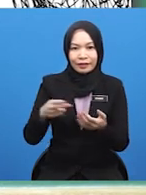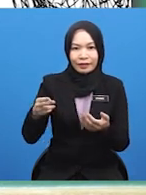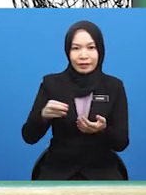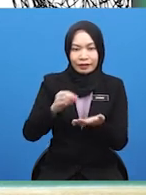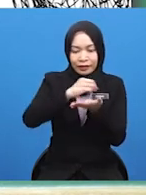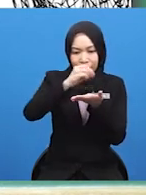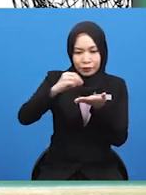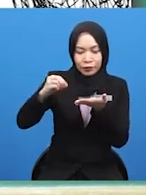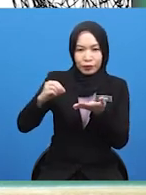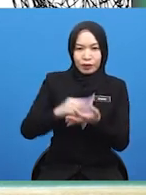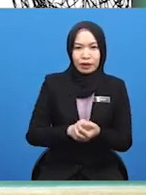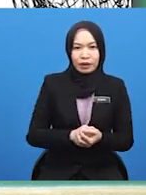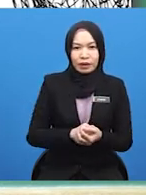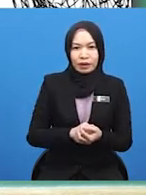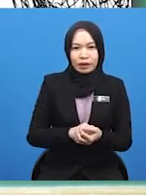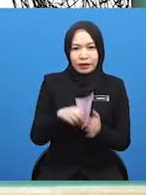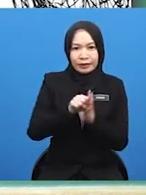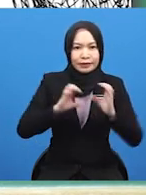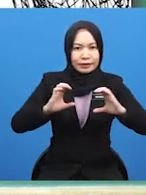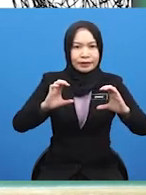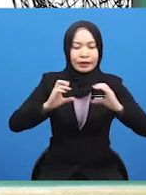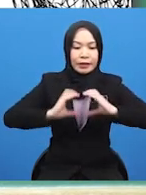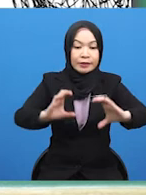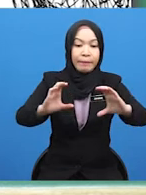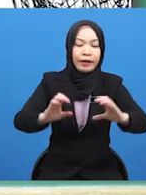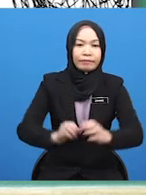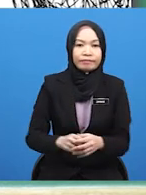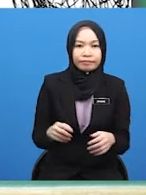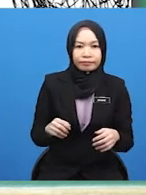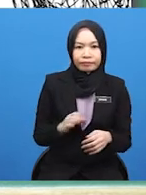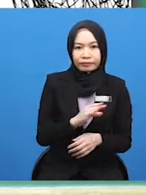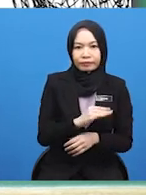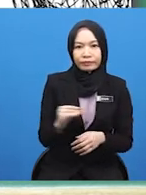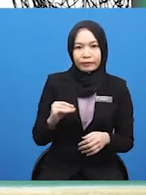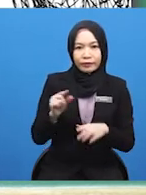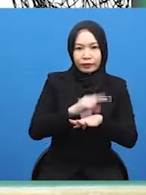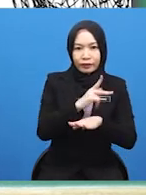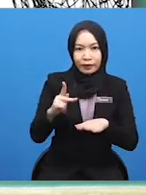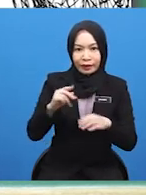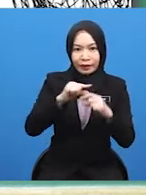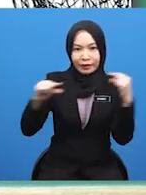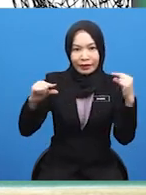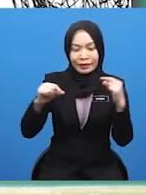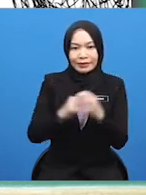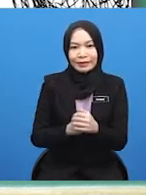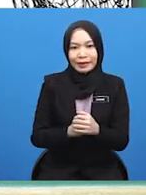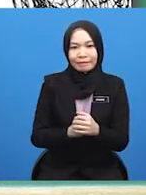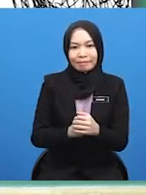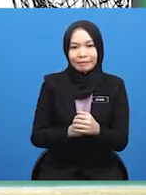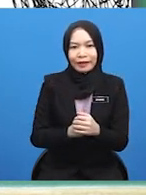contengan atau lakaran secara cepat dan kasar menggunakan garisan tidak menentu.